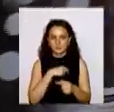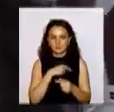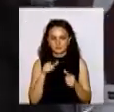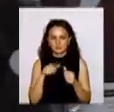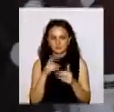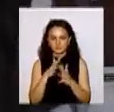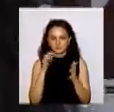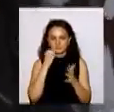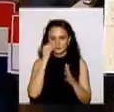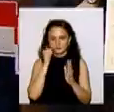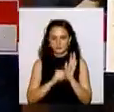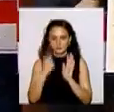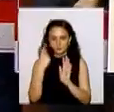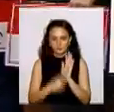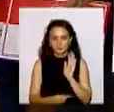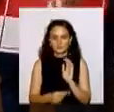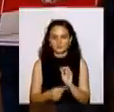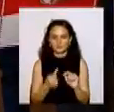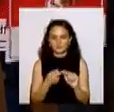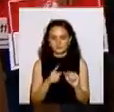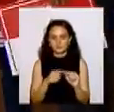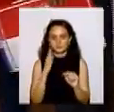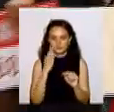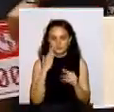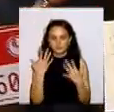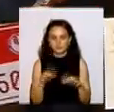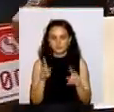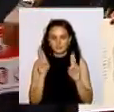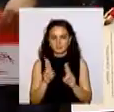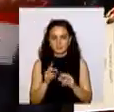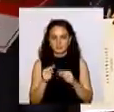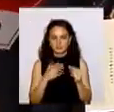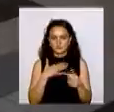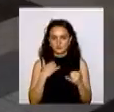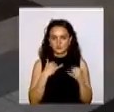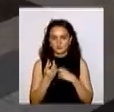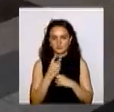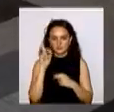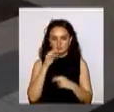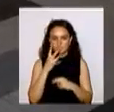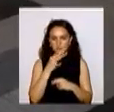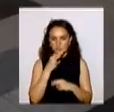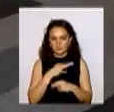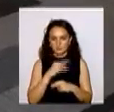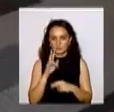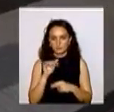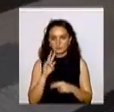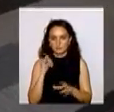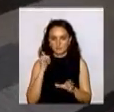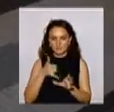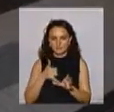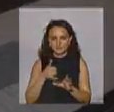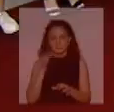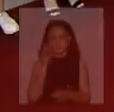და მართლა უკვე იქცა ტრადიცია, ჩვენთან სტუმარი რომ მოდის, იცის რომ უნდა გვითხრას კულა დამისხი. წვენებისა და საკონსერვო